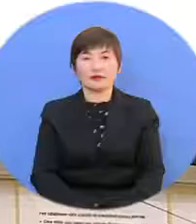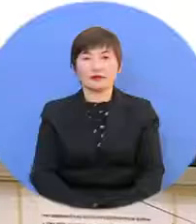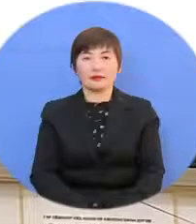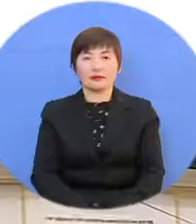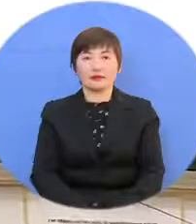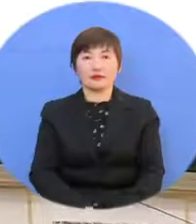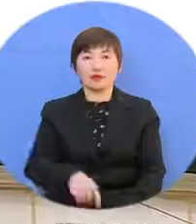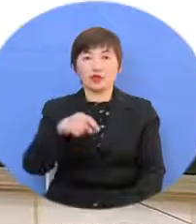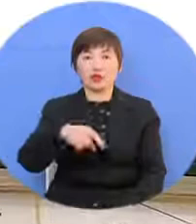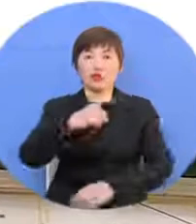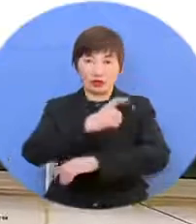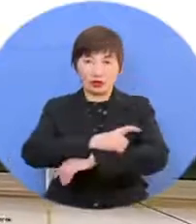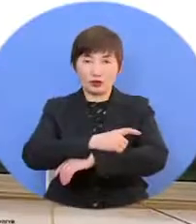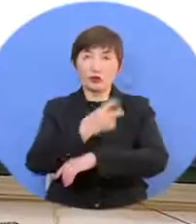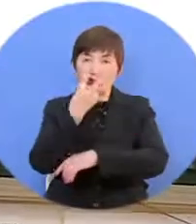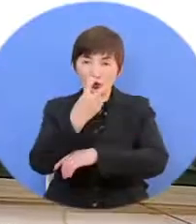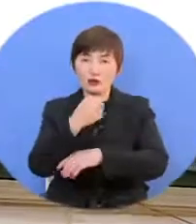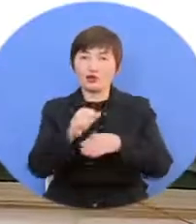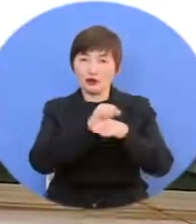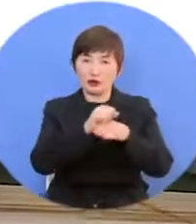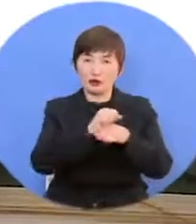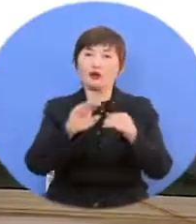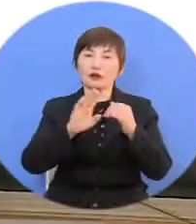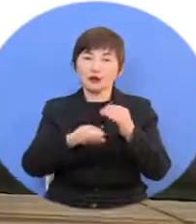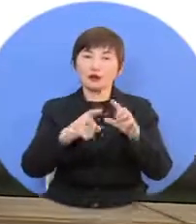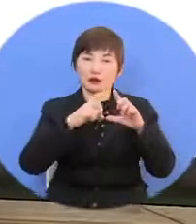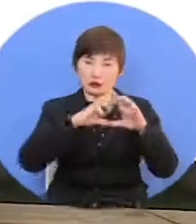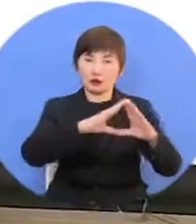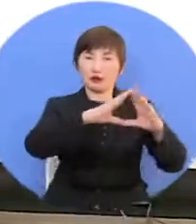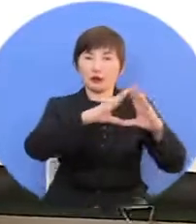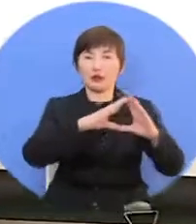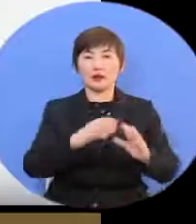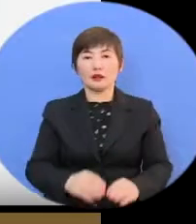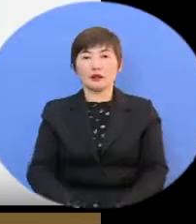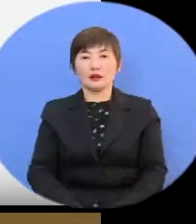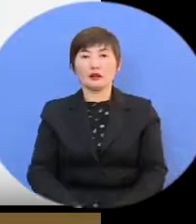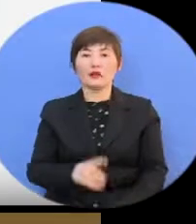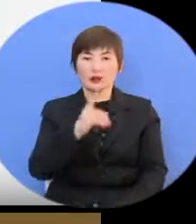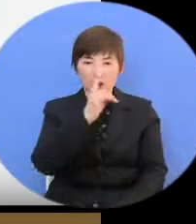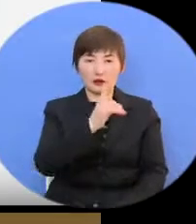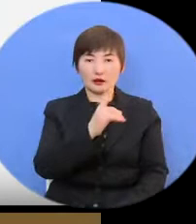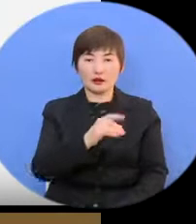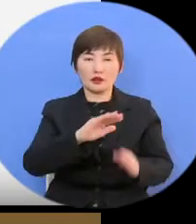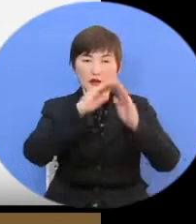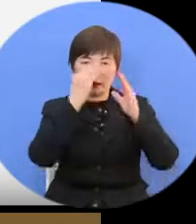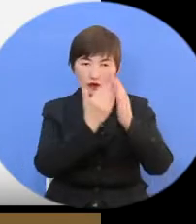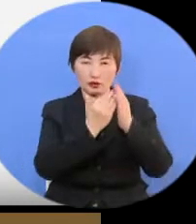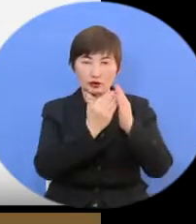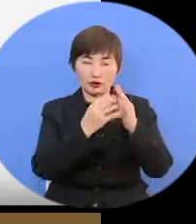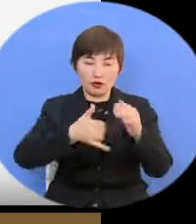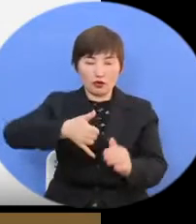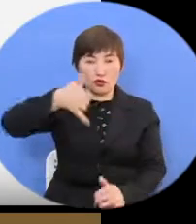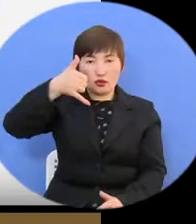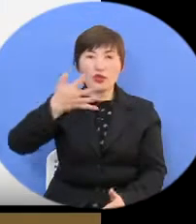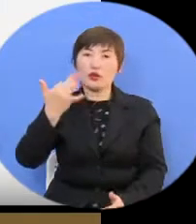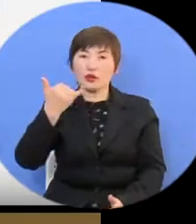Өнөөдрийн хичээлээр үзсэн зүйлээ баттган дараах даалгавруудыг гүйцэтгээрэй. За, нэгдүгээрт нь гэр бүлийн гишүүдийн өндрөө